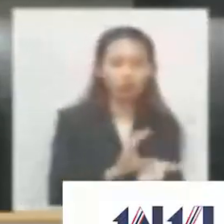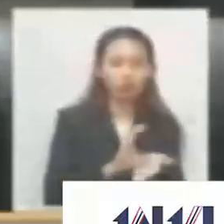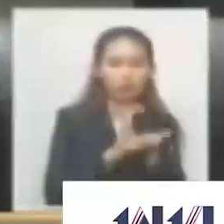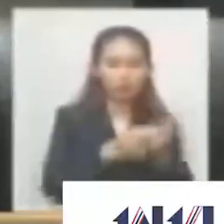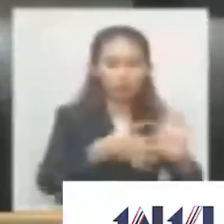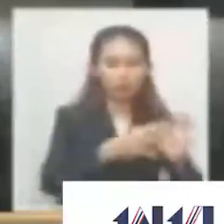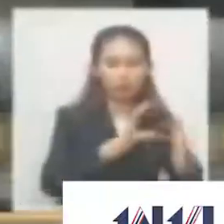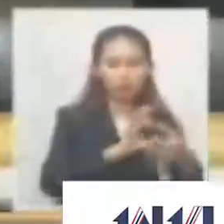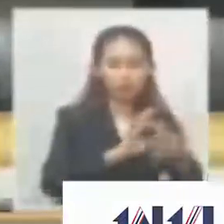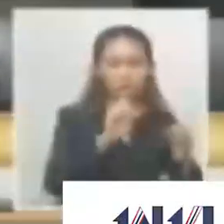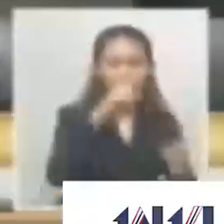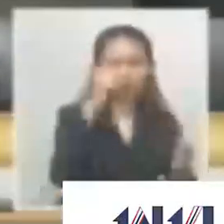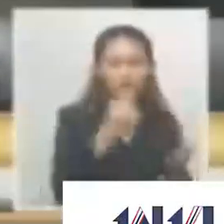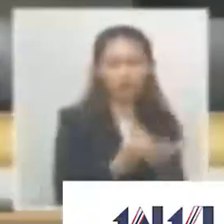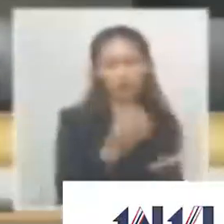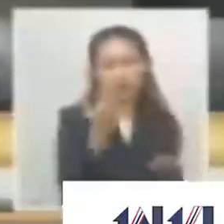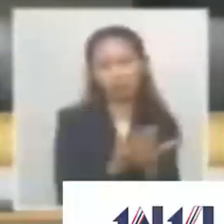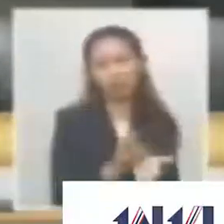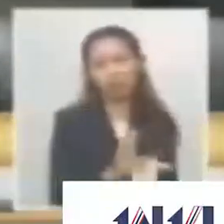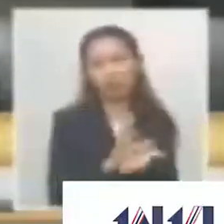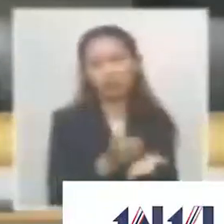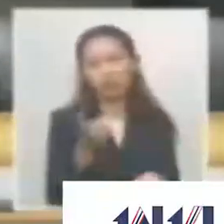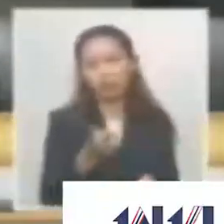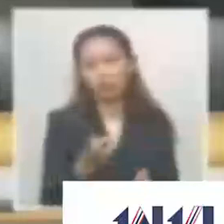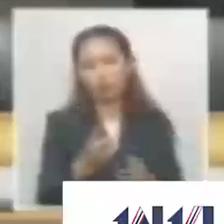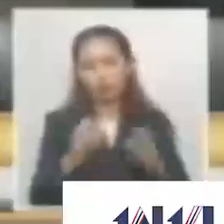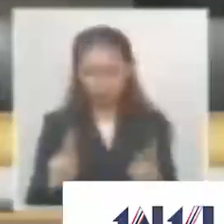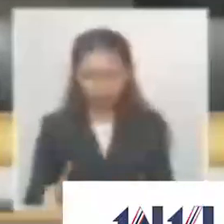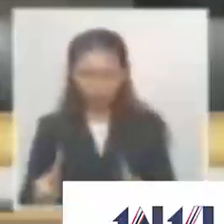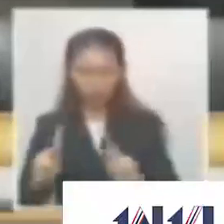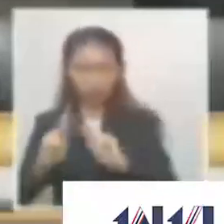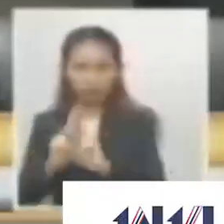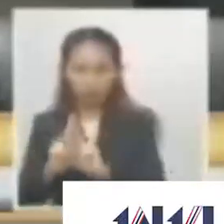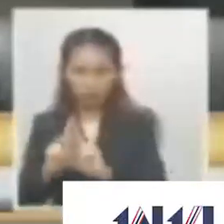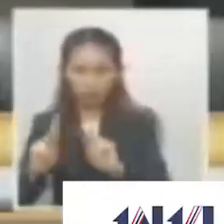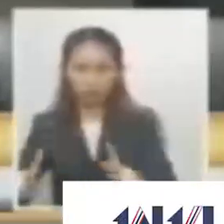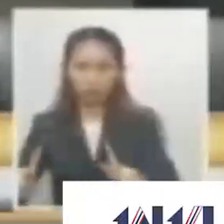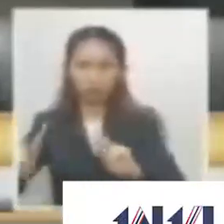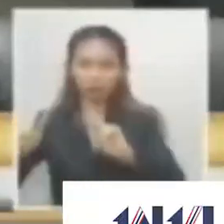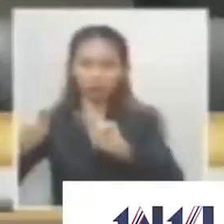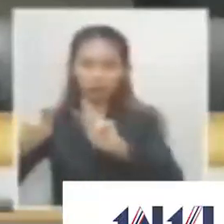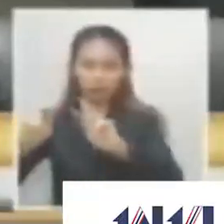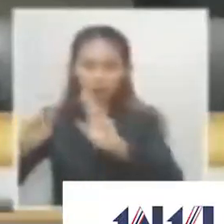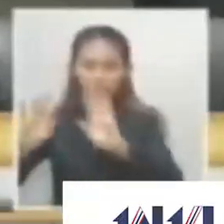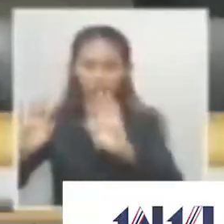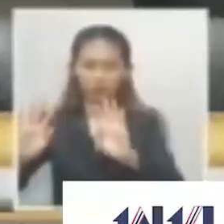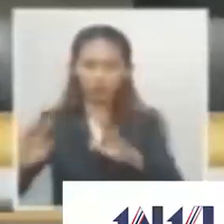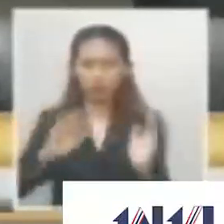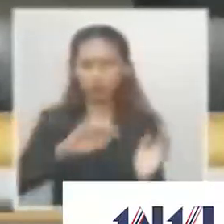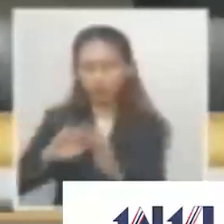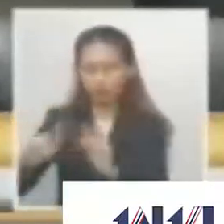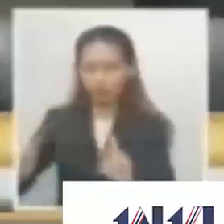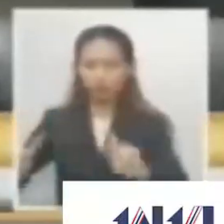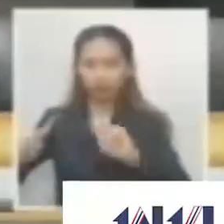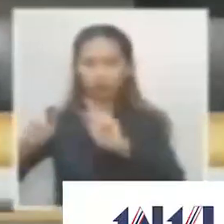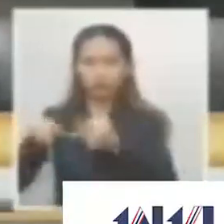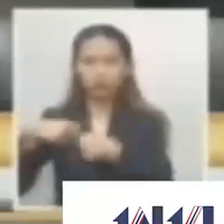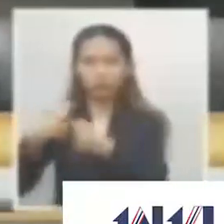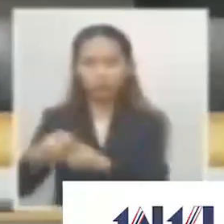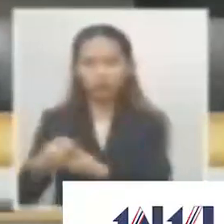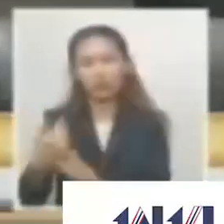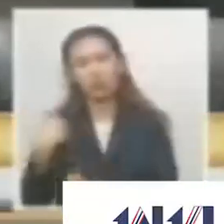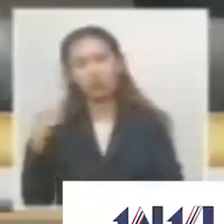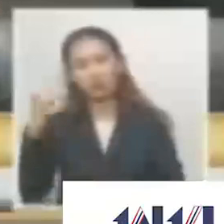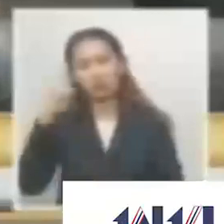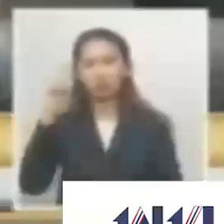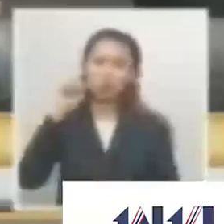กเรื่องหนึ่งครับขอพูดเรื่องกระทรวงเกษตรขอเวลานิดนึงครับเพราะมันเกี่ยวกับพี่น้องประชาชนจริงๆครับท่านครับในมุมมองผมนะครับวันนี้ผมอ่านงบประมาณน